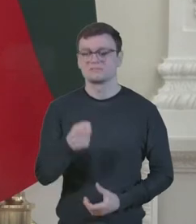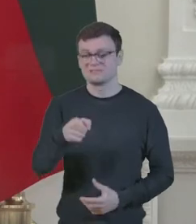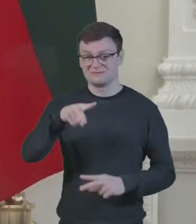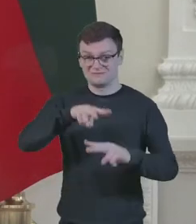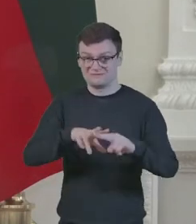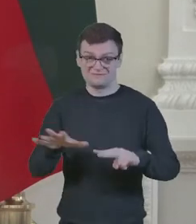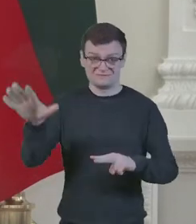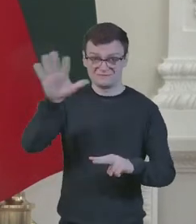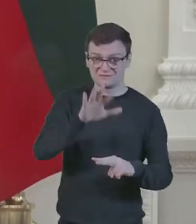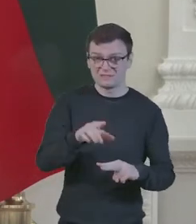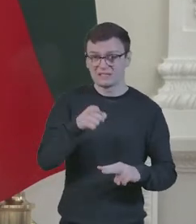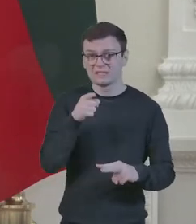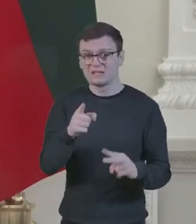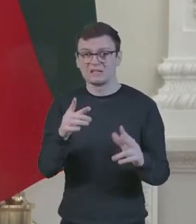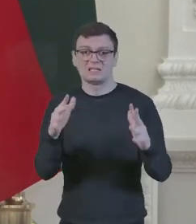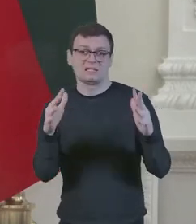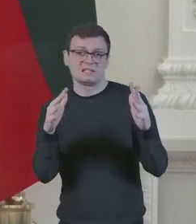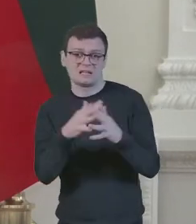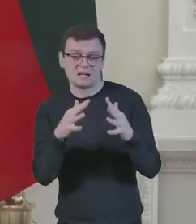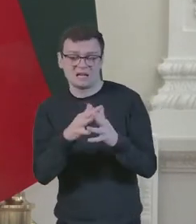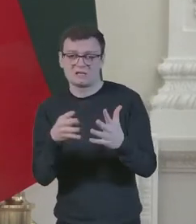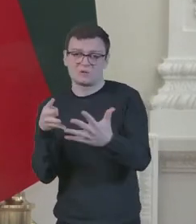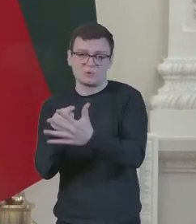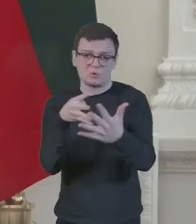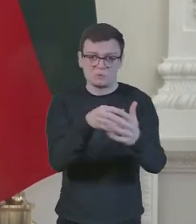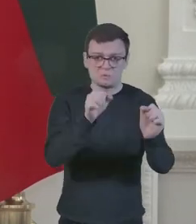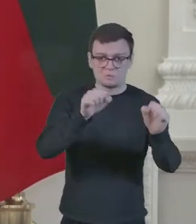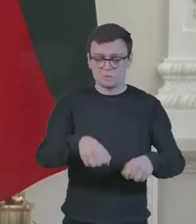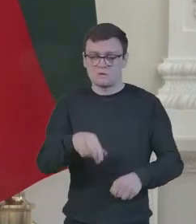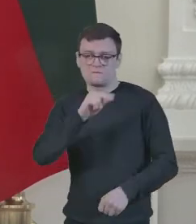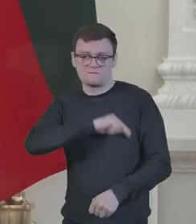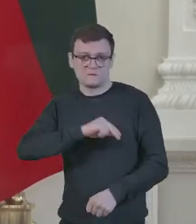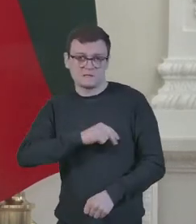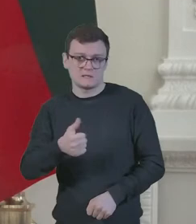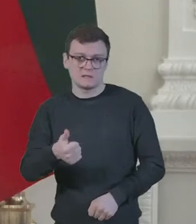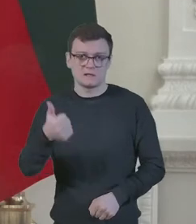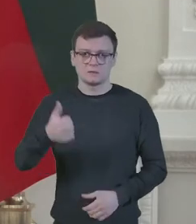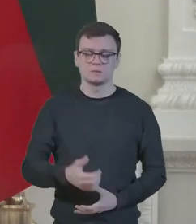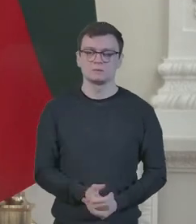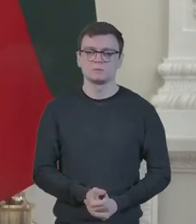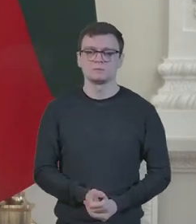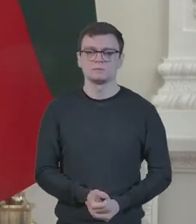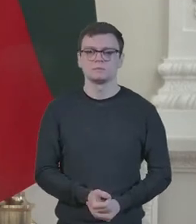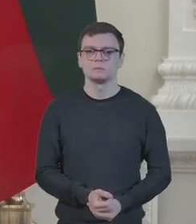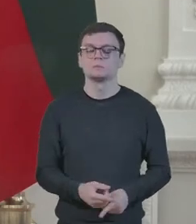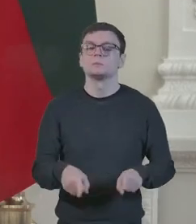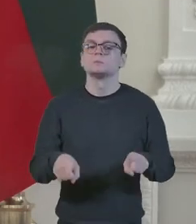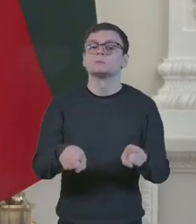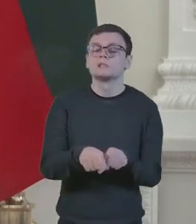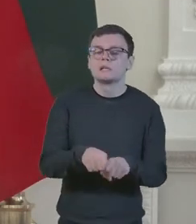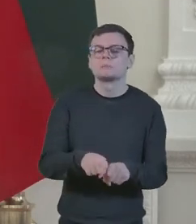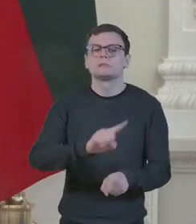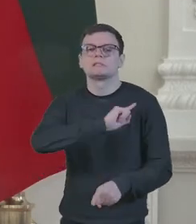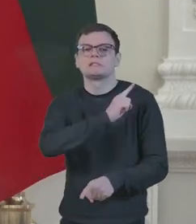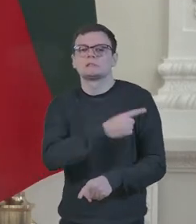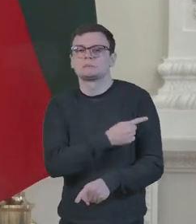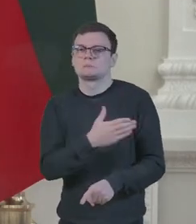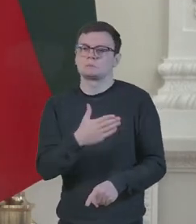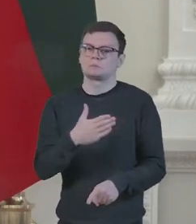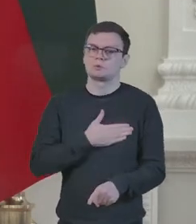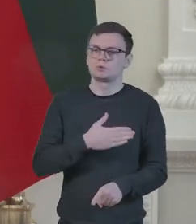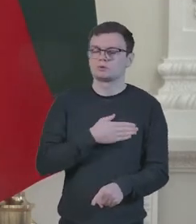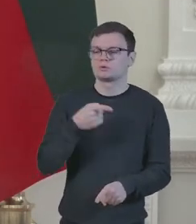regiono karinės kontrolės operacionalumą ir tikrai sustiprintų mūsų karinį bendradarbiavimą su